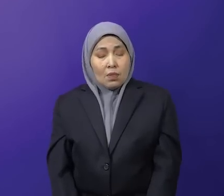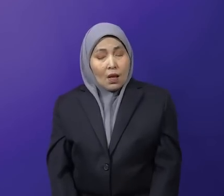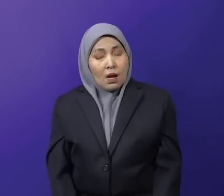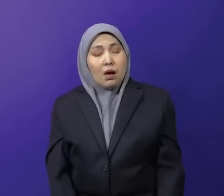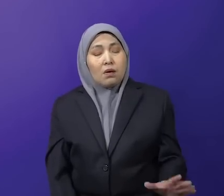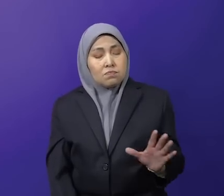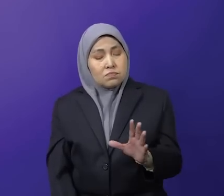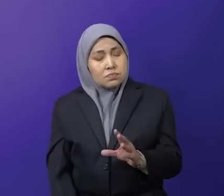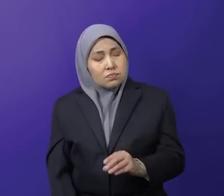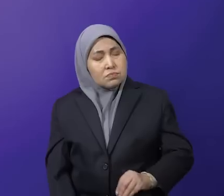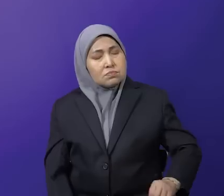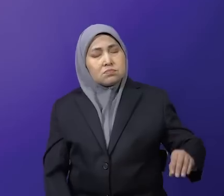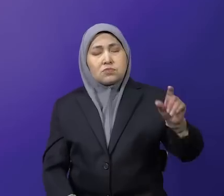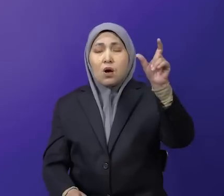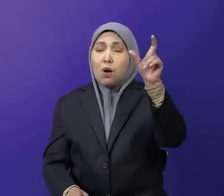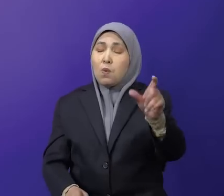وجيها